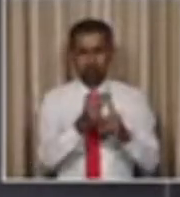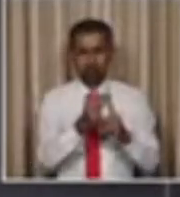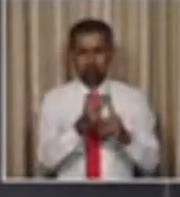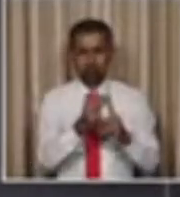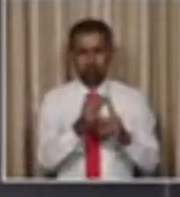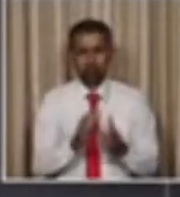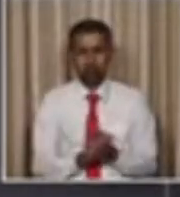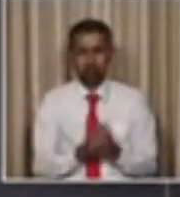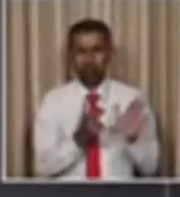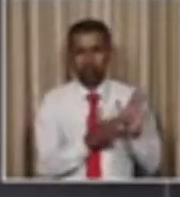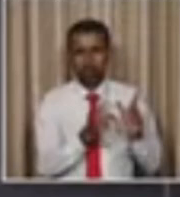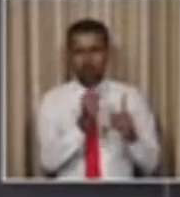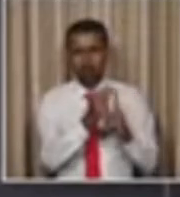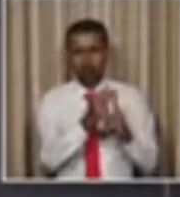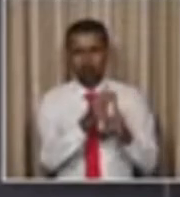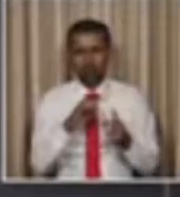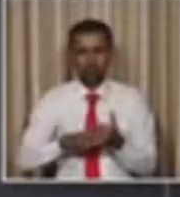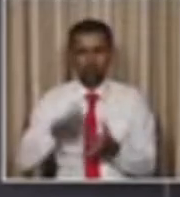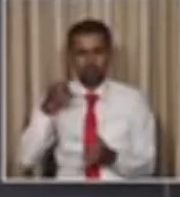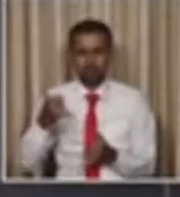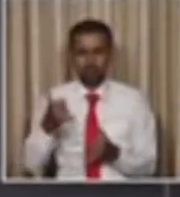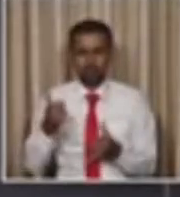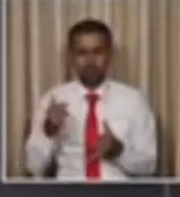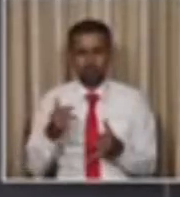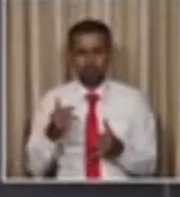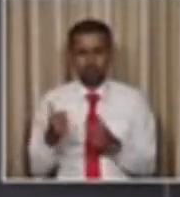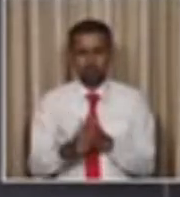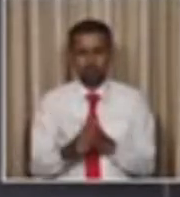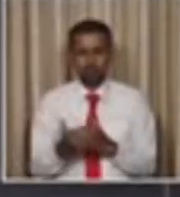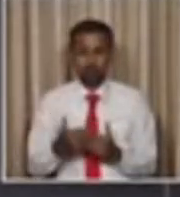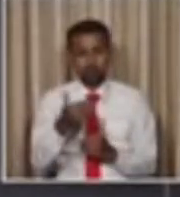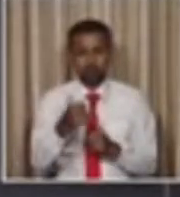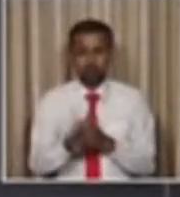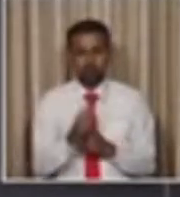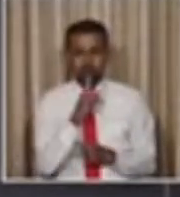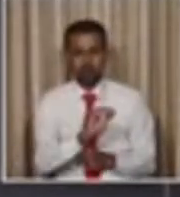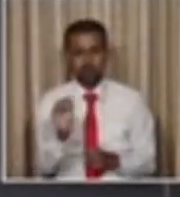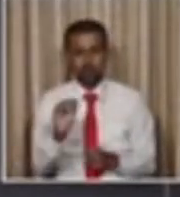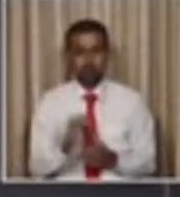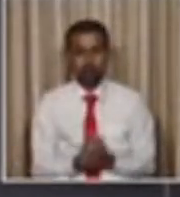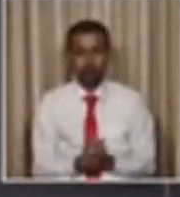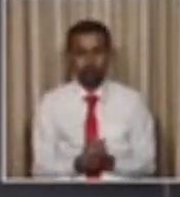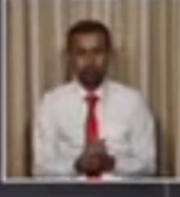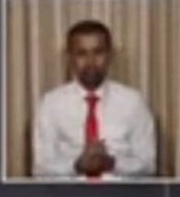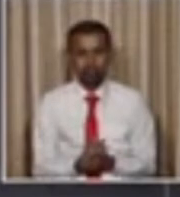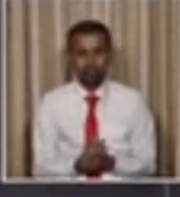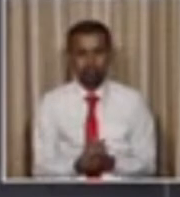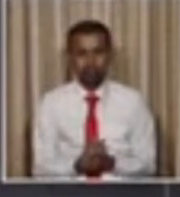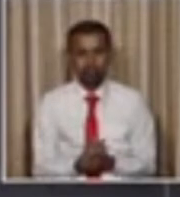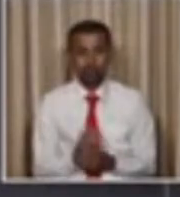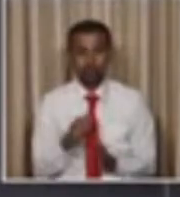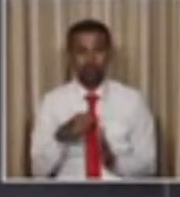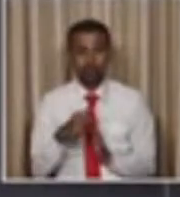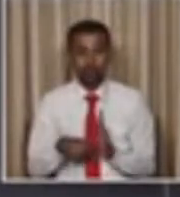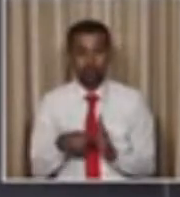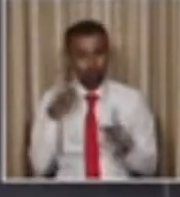proper plan NPP සජබ මන් දන්නේ නැහැ තාම හදාගත්තේ නැහැ මං එකක් ඒකත් ඉස්සරහට හදලා දෙන්නම් මේ මොකක් හරි දෙයක් මේ රට